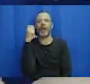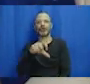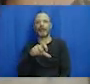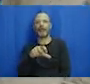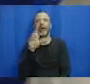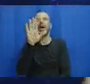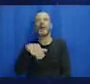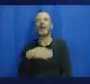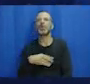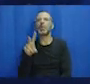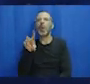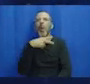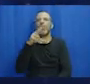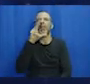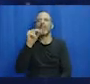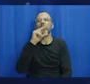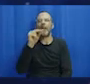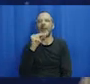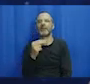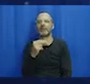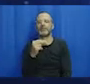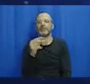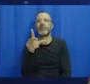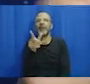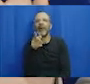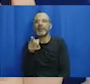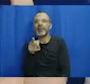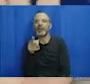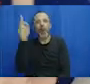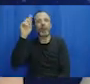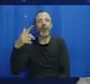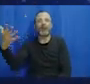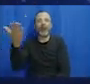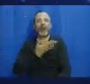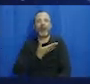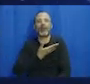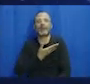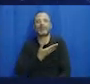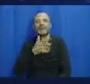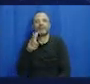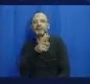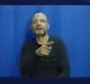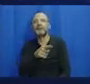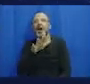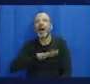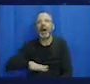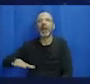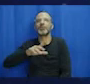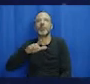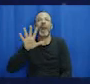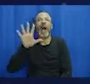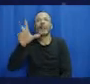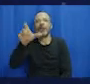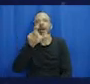هذا بتنا يعني نتلعثم واحنا نقول هذا الكلام، لانه رصاصه متعش ممكن تجيك، واضح. ولكن هذا المجتمع لا يملك خمس